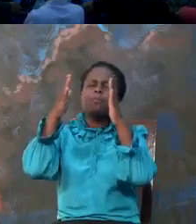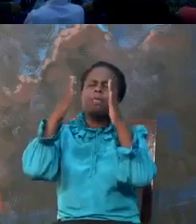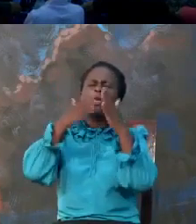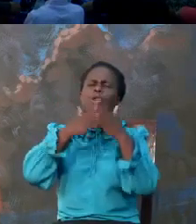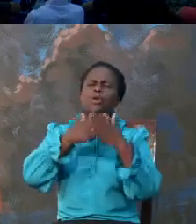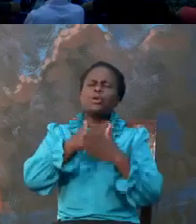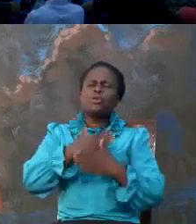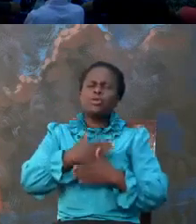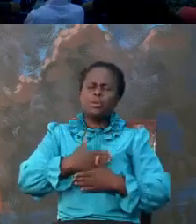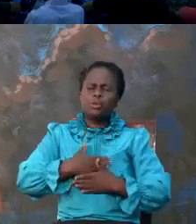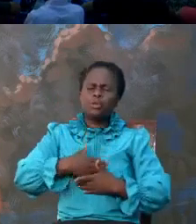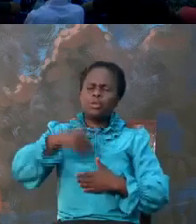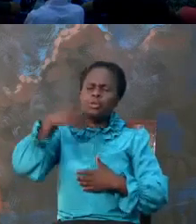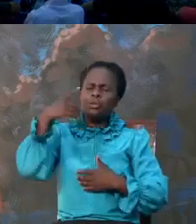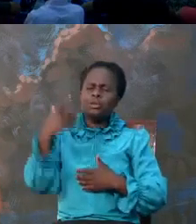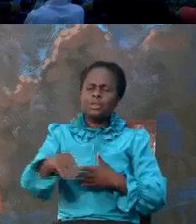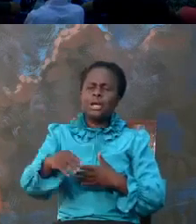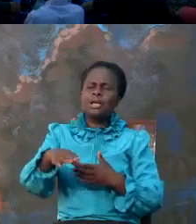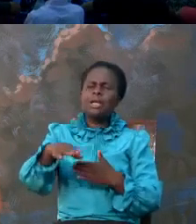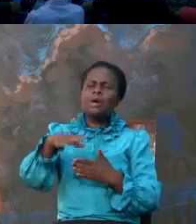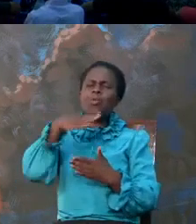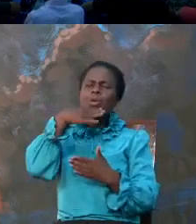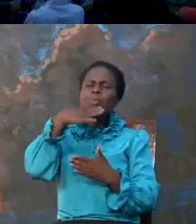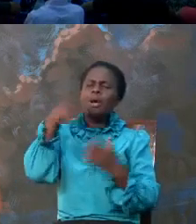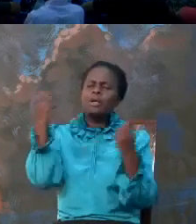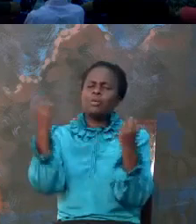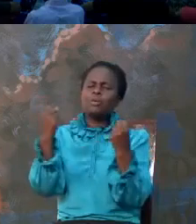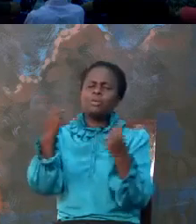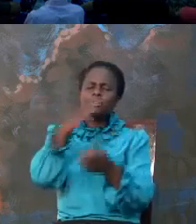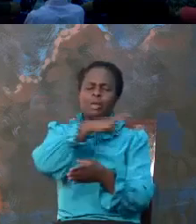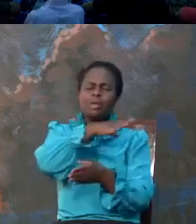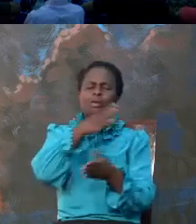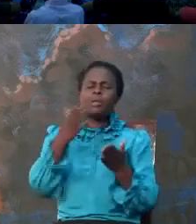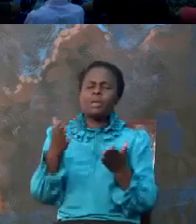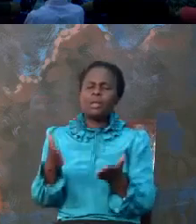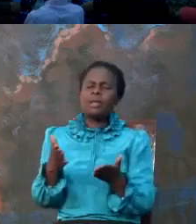tunakushukuru sana kwa ajili ya mkate wa uzima jioni ya leo.